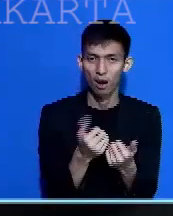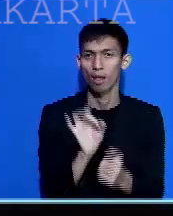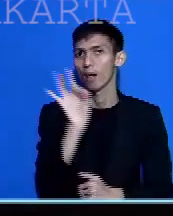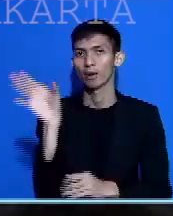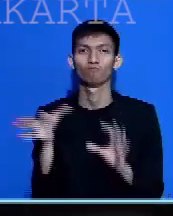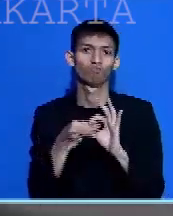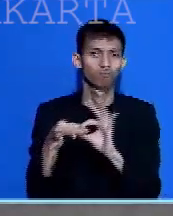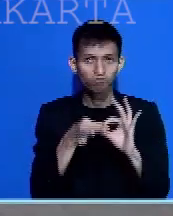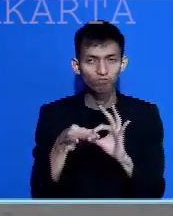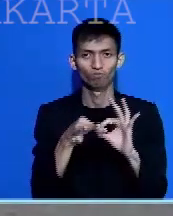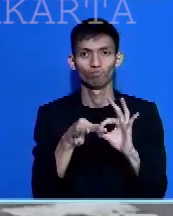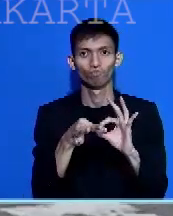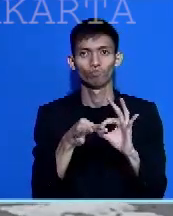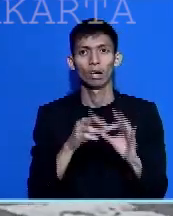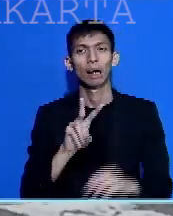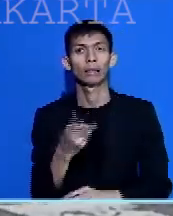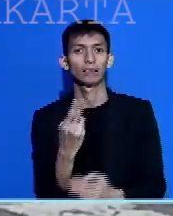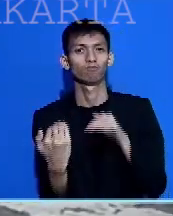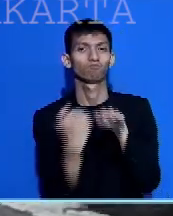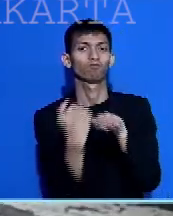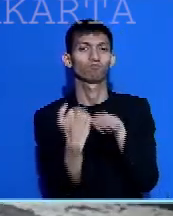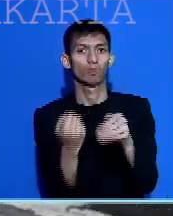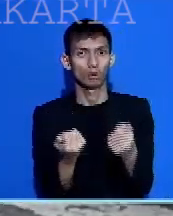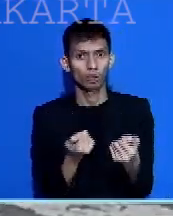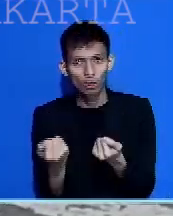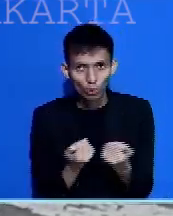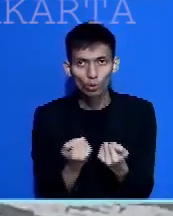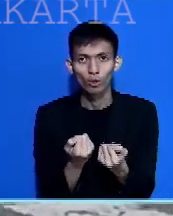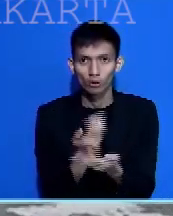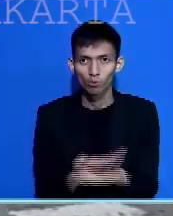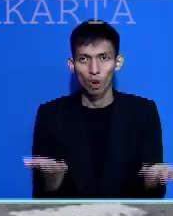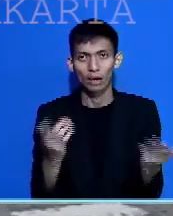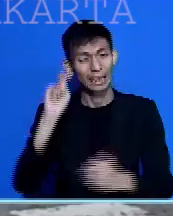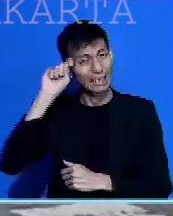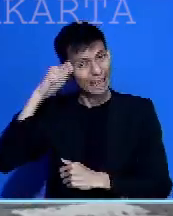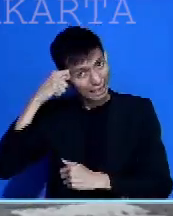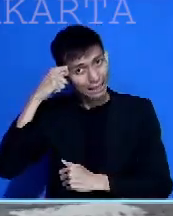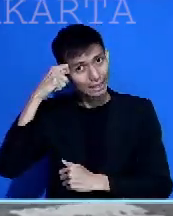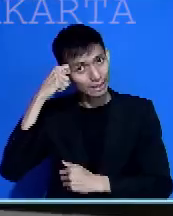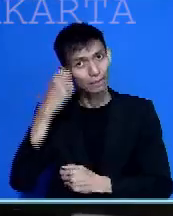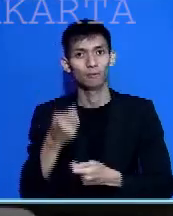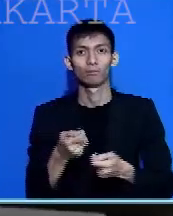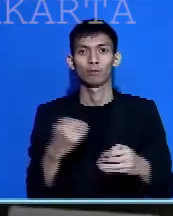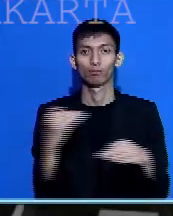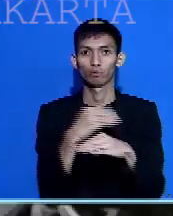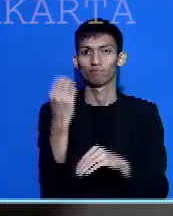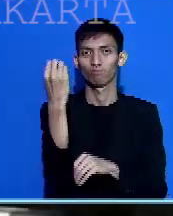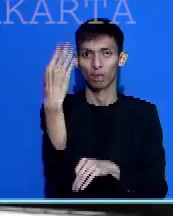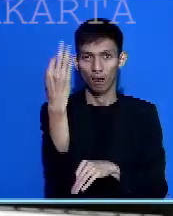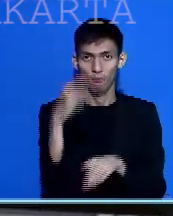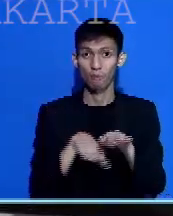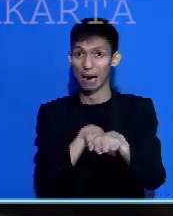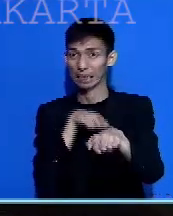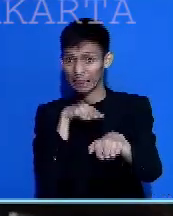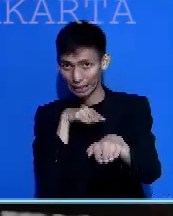itu dengan melakukan rekayasa lalu lintas sosialisasi Tertib berkendara hingga pengaturan lalu lintas untuk mencegah terjadinya kemacetan